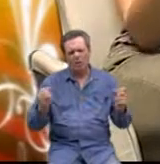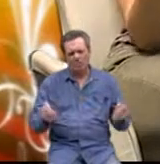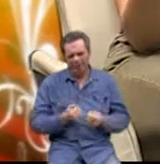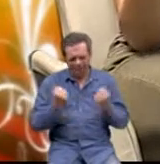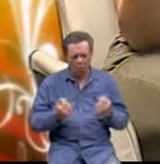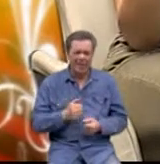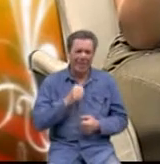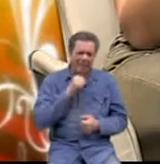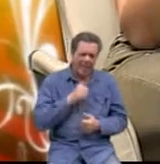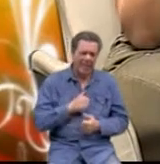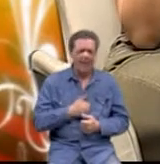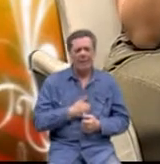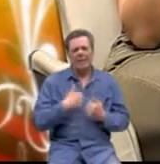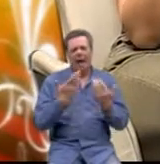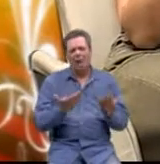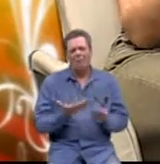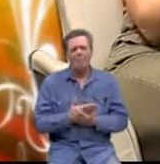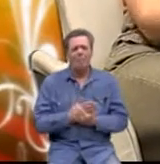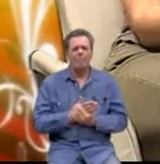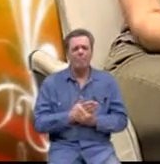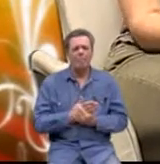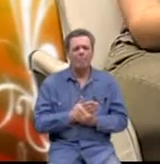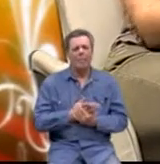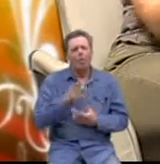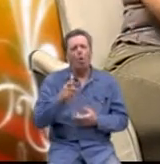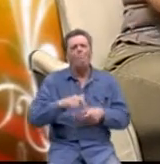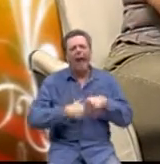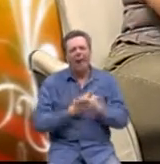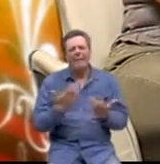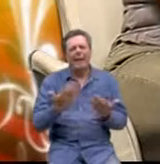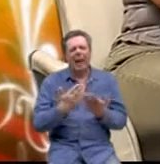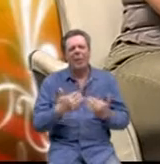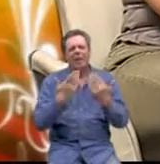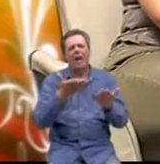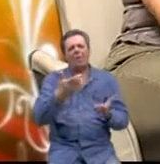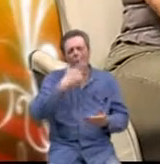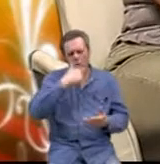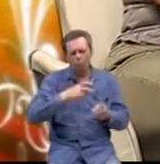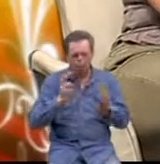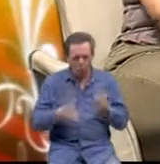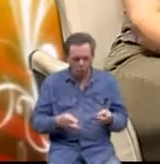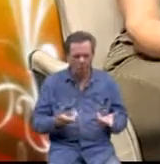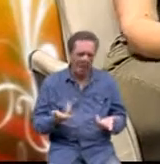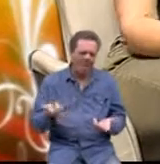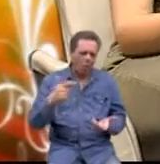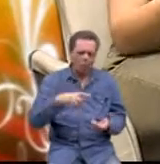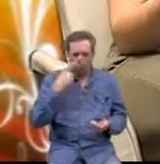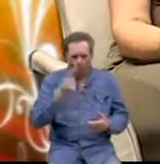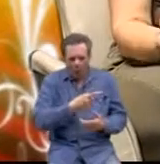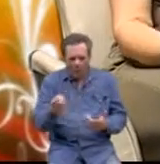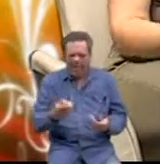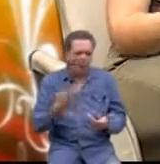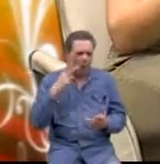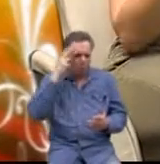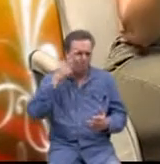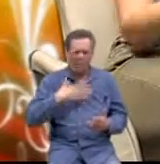pruža im nekakvu, to im je zapravo alat kako da daju toj osobi mogućnost da dođu do nekakvih uvida i da zapravo